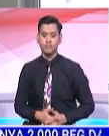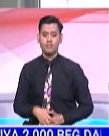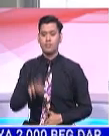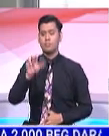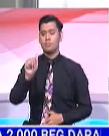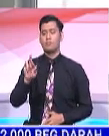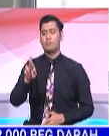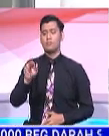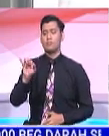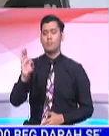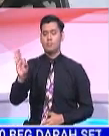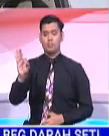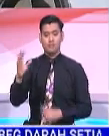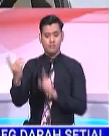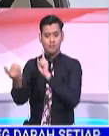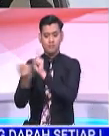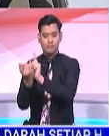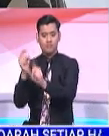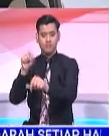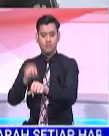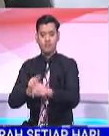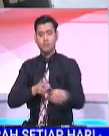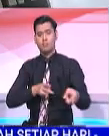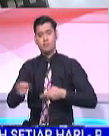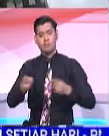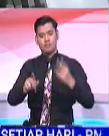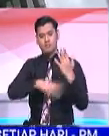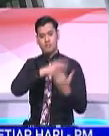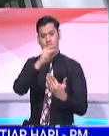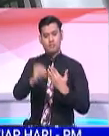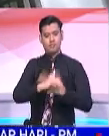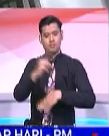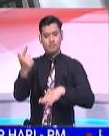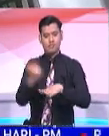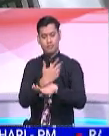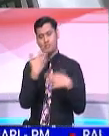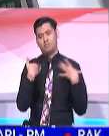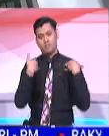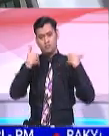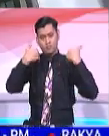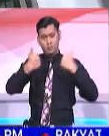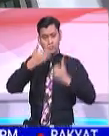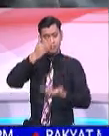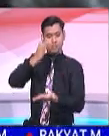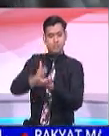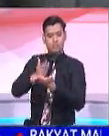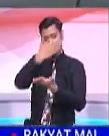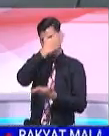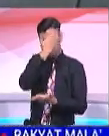Arif Syukri ditemui ketika mengendalikan semula program latihan kecergasan yang terhenti